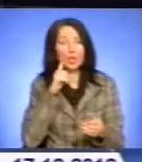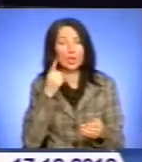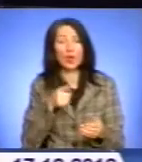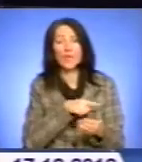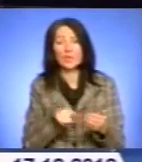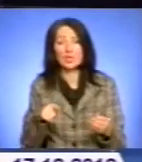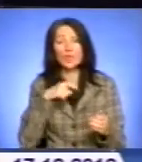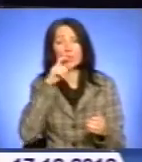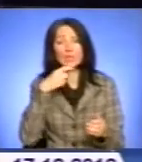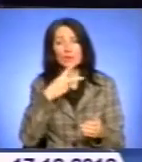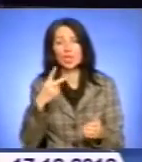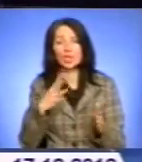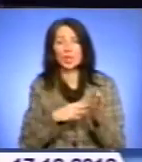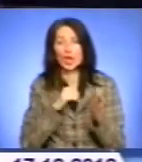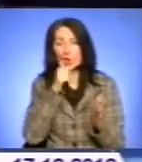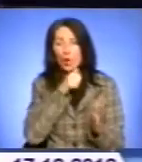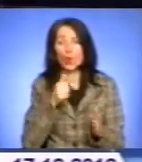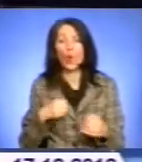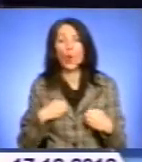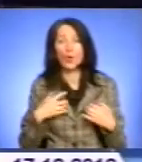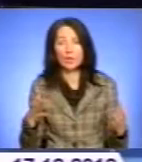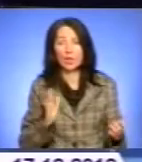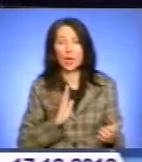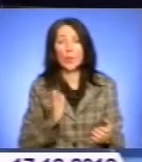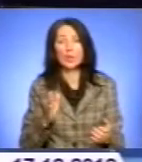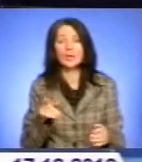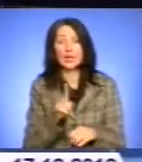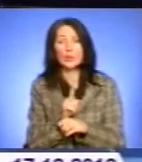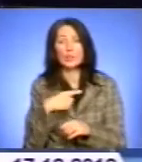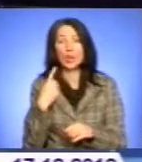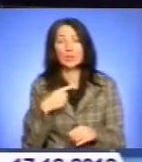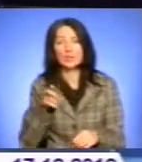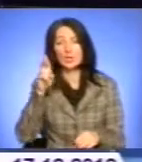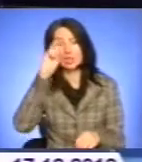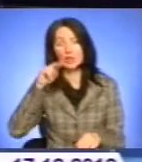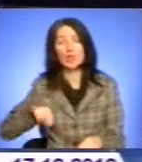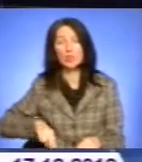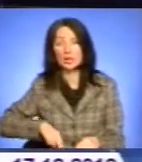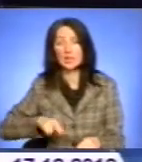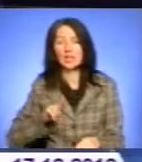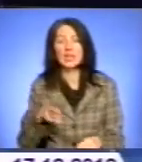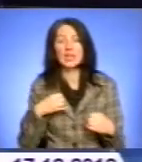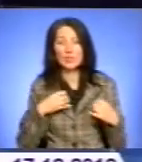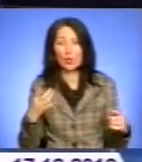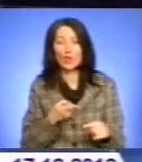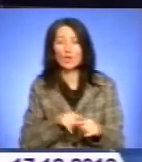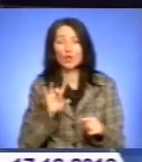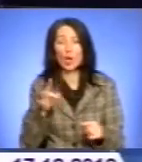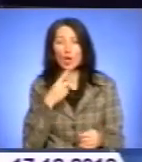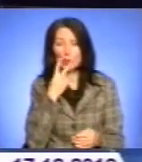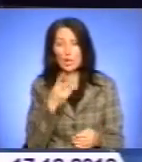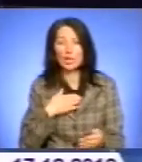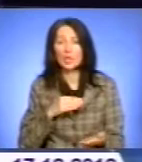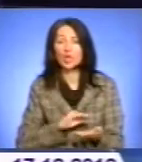з 2009 року. Урочистості відбулися в Тернопільській обласній державній адміністрації. Як святкували цього разу, бачили